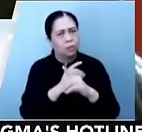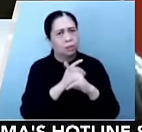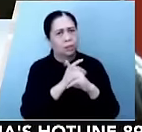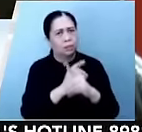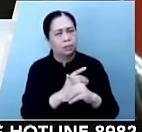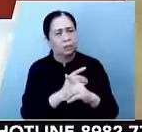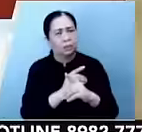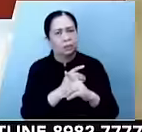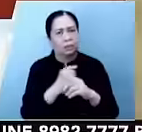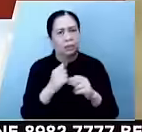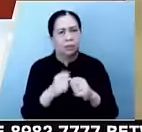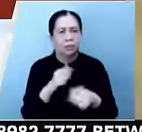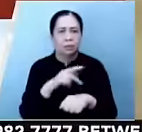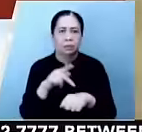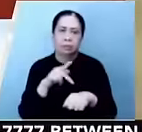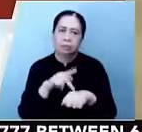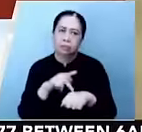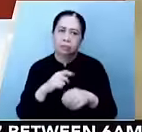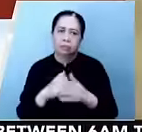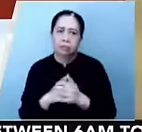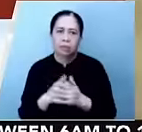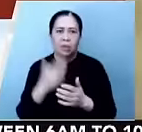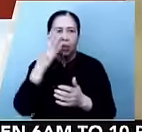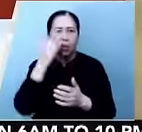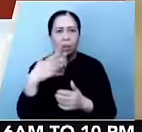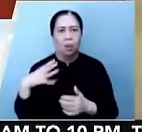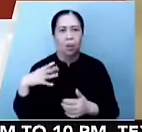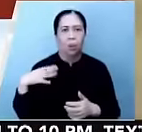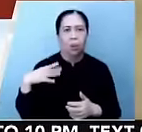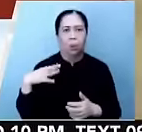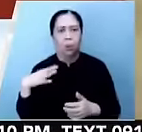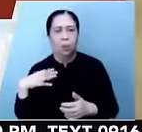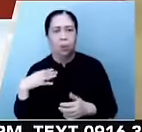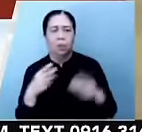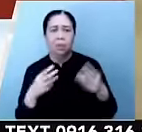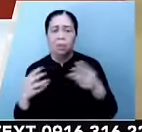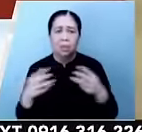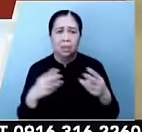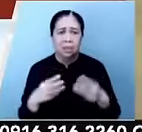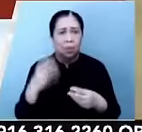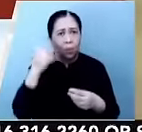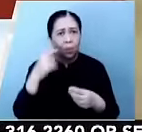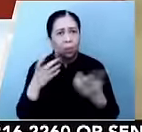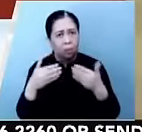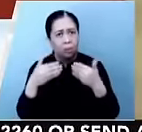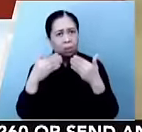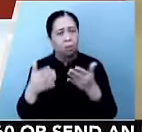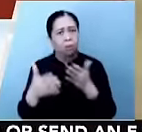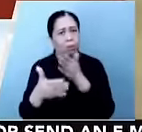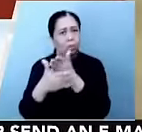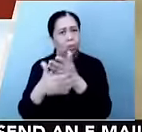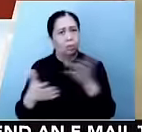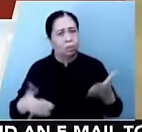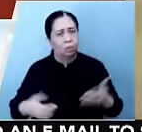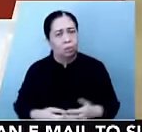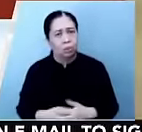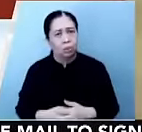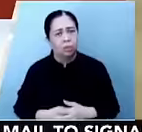the Philippines? Bakit ka pa maghintay magkaroon ng gira? Why don't you go there